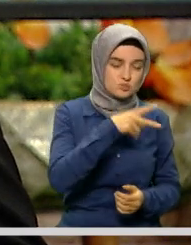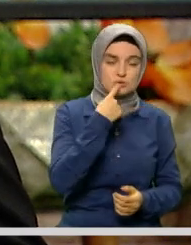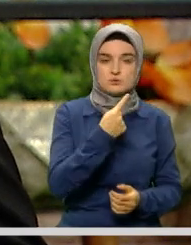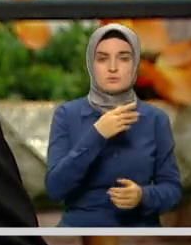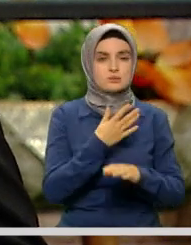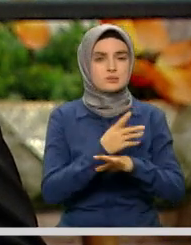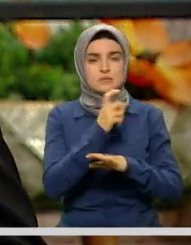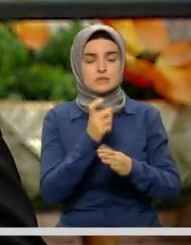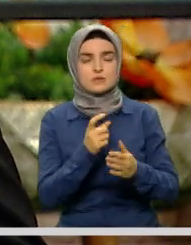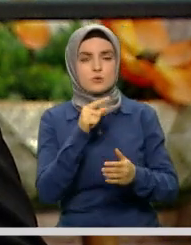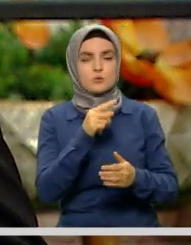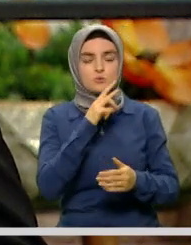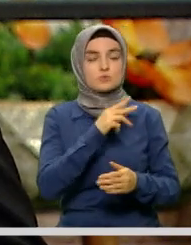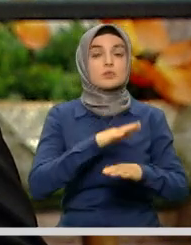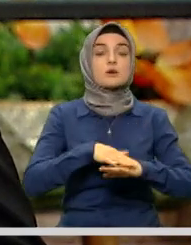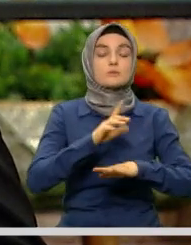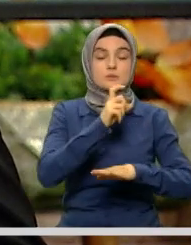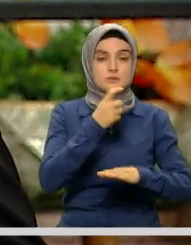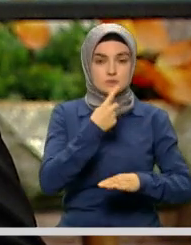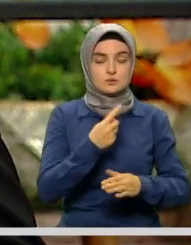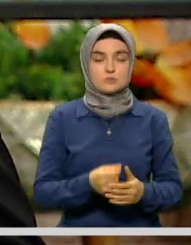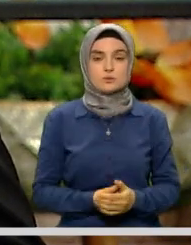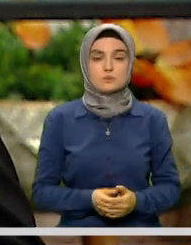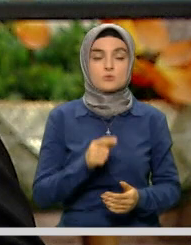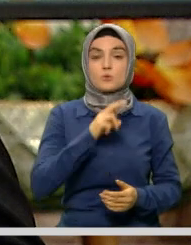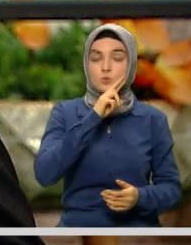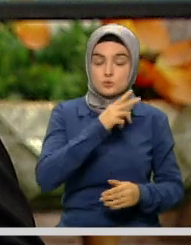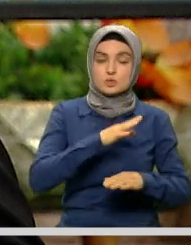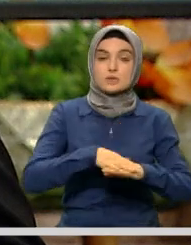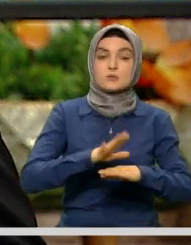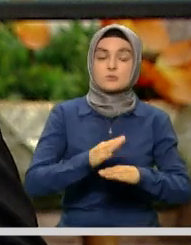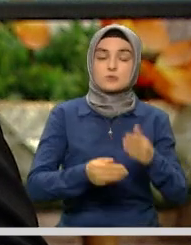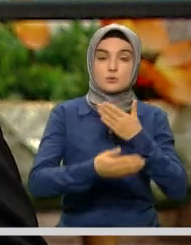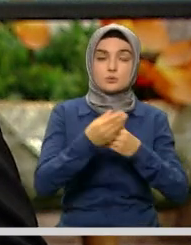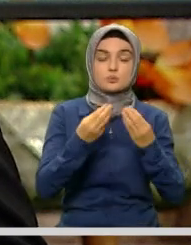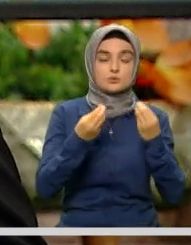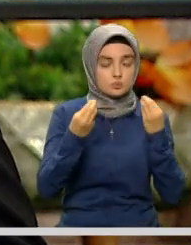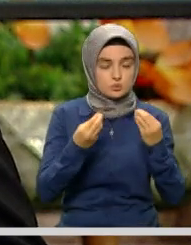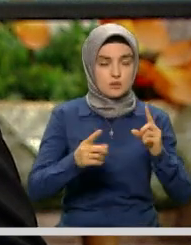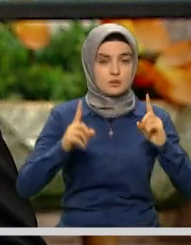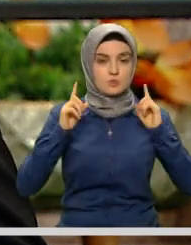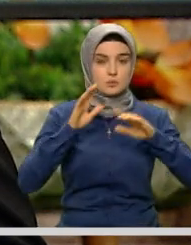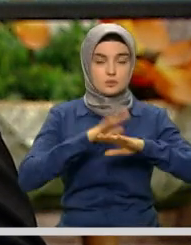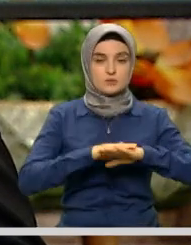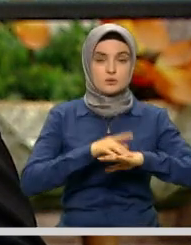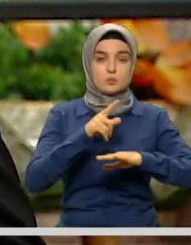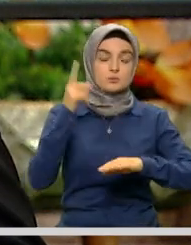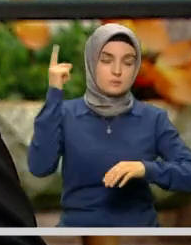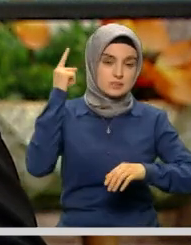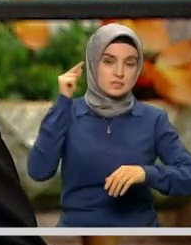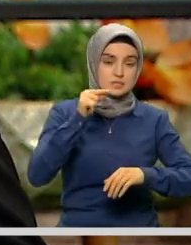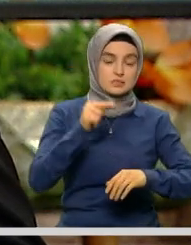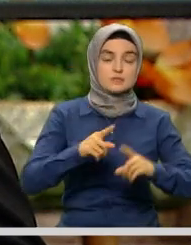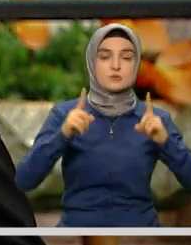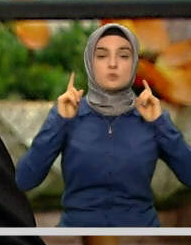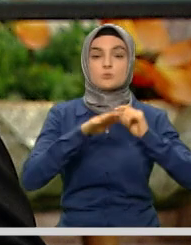Niçin ya Resulallah, o günah işlemedi mi? Diyor ki o diyor günah işlemeden önce öyle bir tevbe etti ki, o diyor Medine'deki onun tevbesi